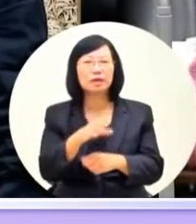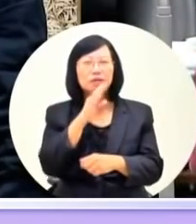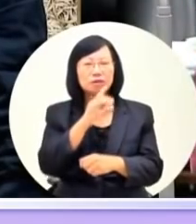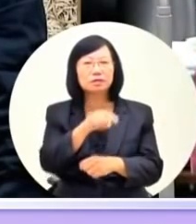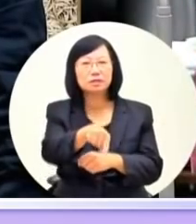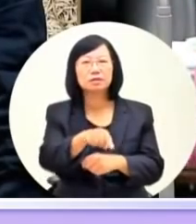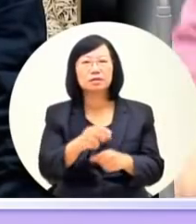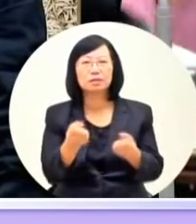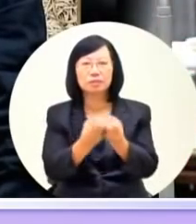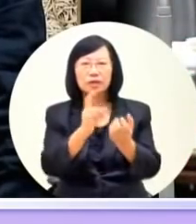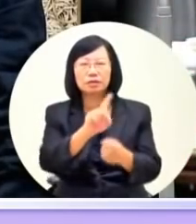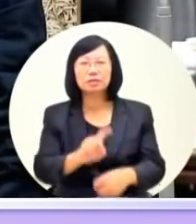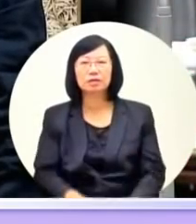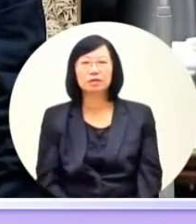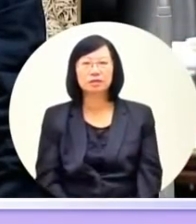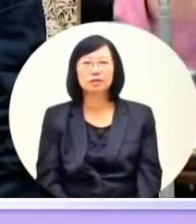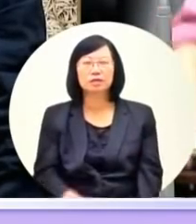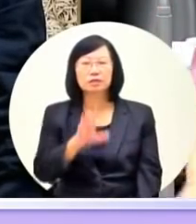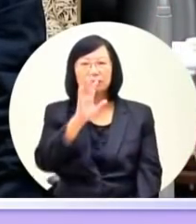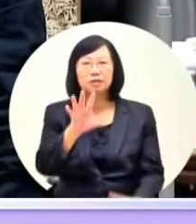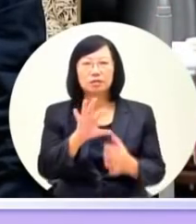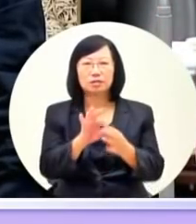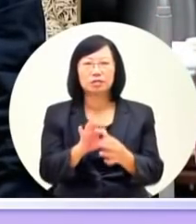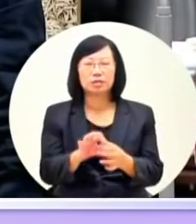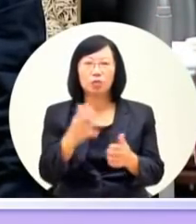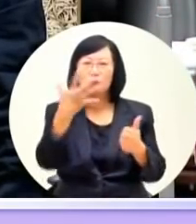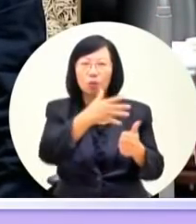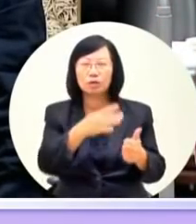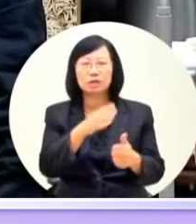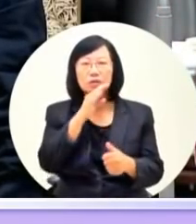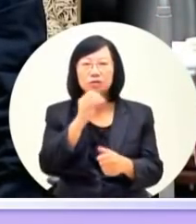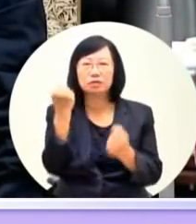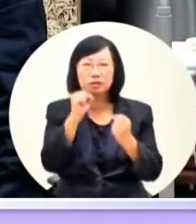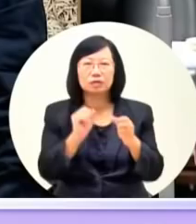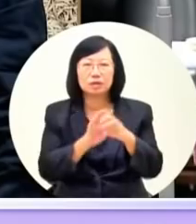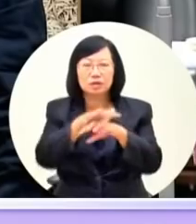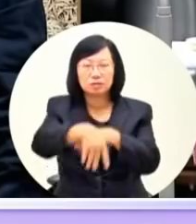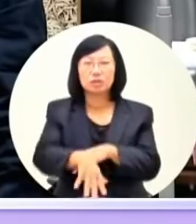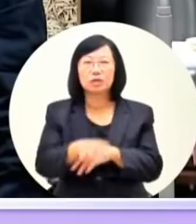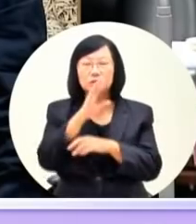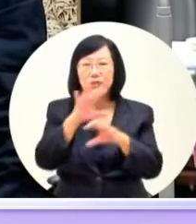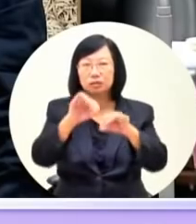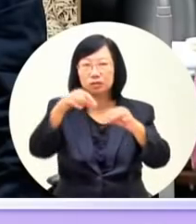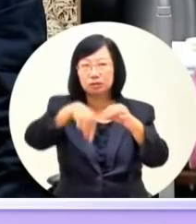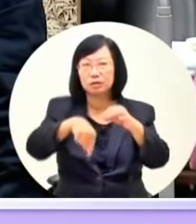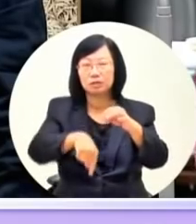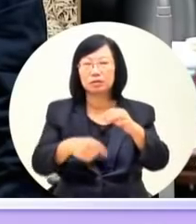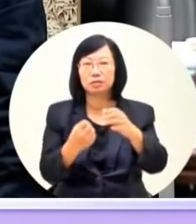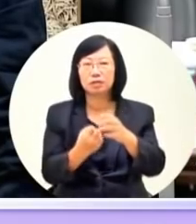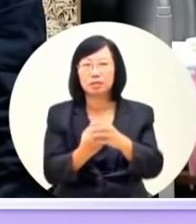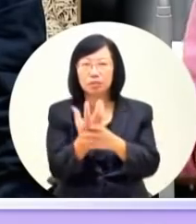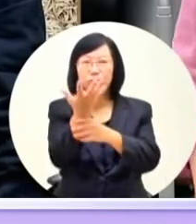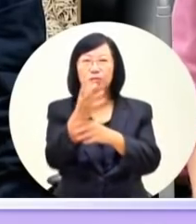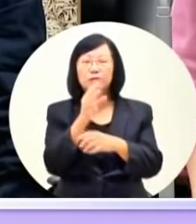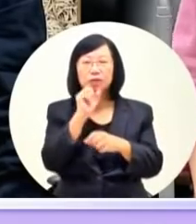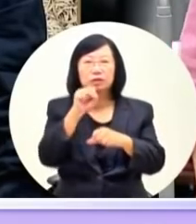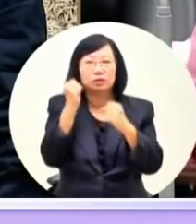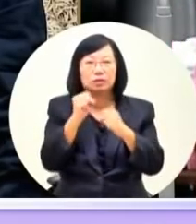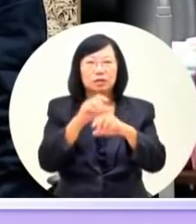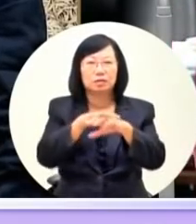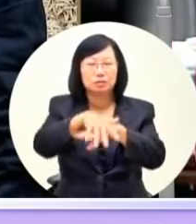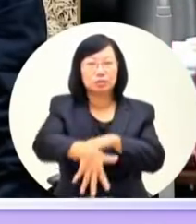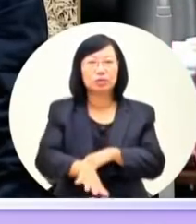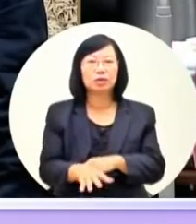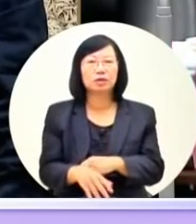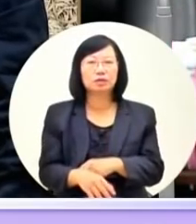骂这个市府团队，这样就好。但是在这个过程当中，我们可以看到他们凸显出他们的心态，就是极端的